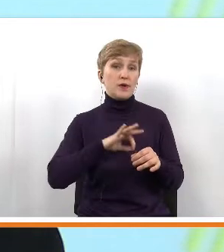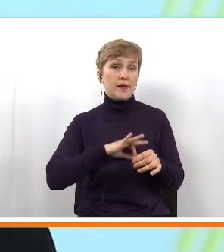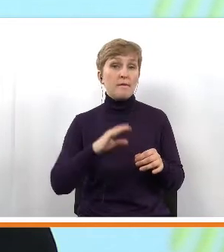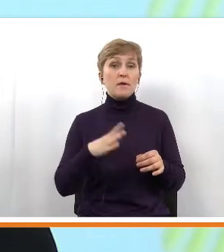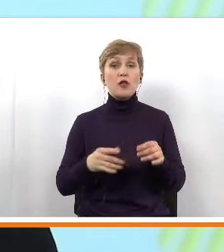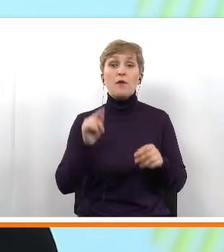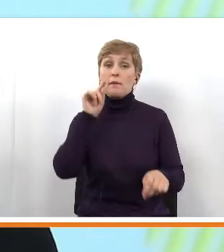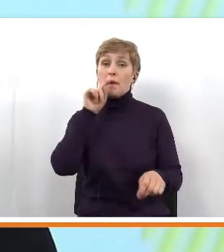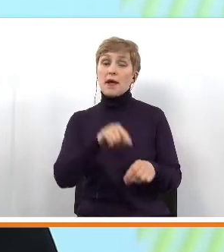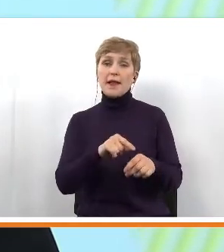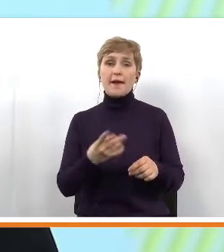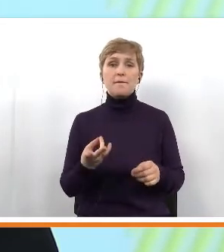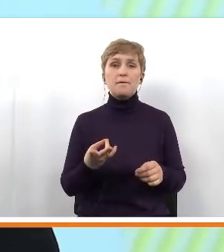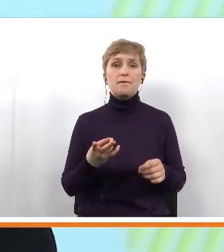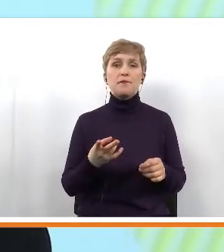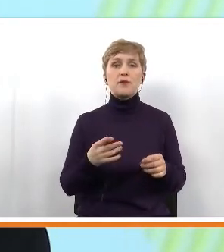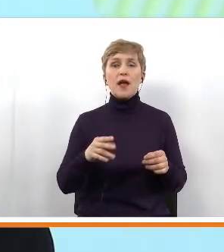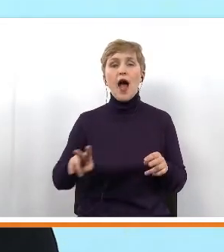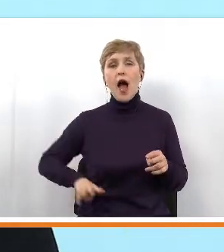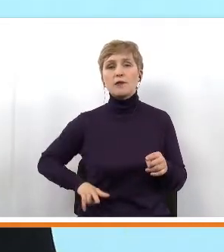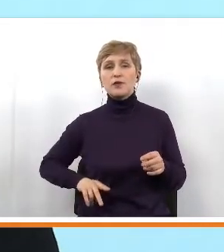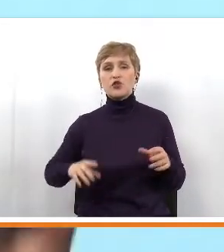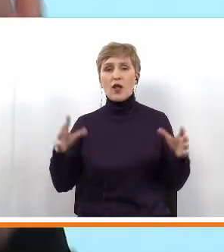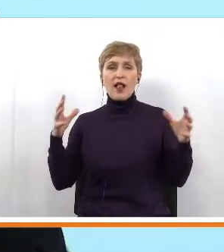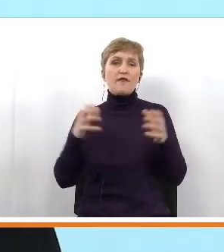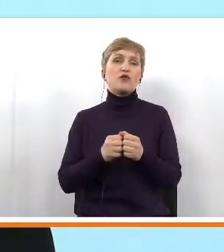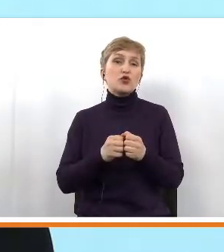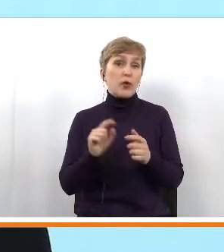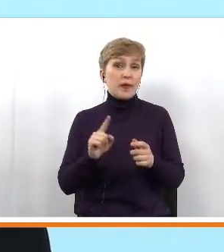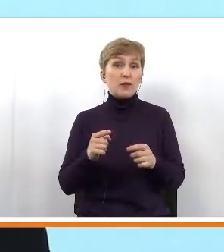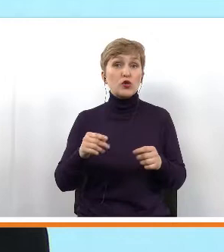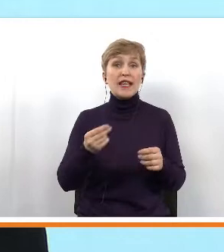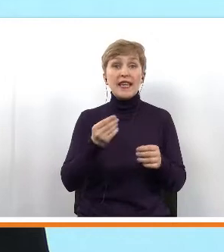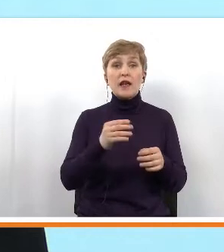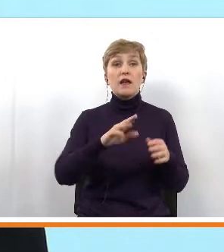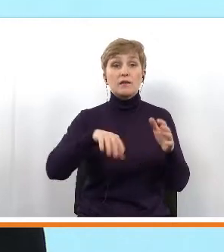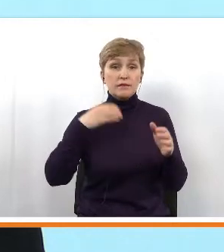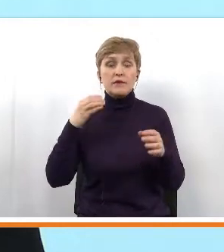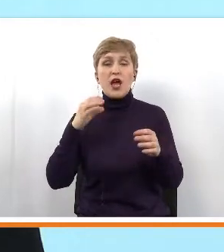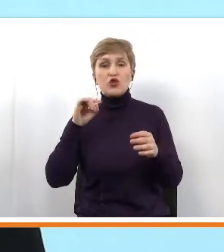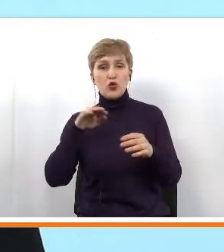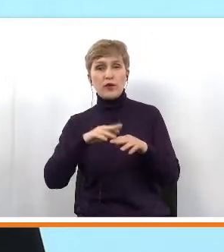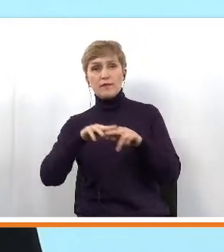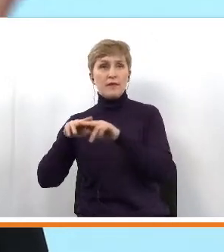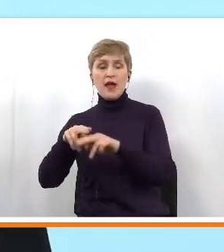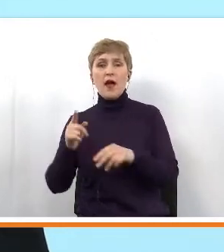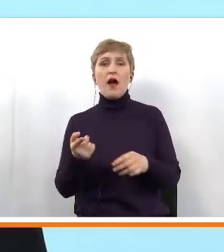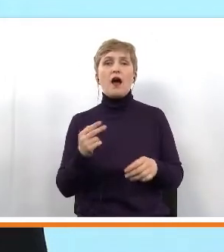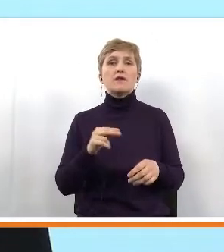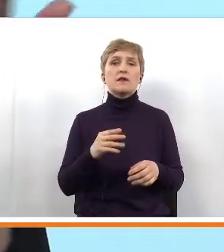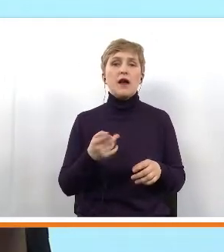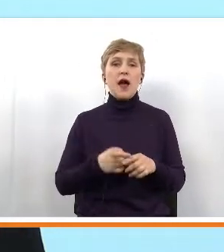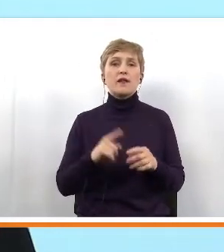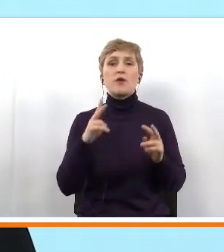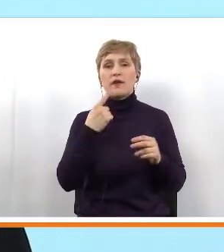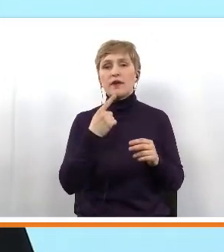попадают в неправомерную административную ловушку, потому что как только эти средства оказались у вас на счету, они становятся, это мы говорим сейчас